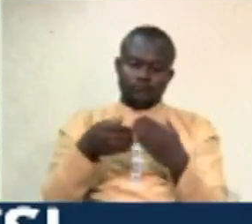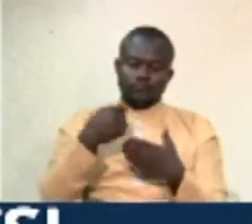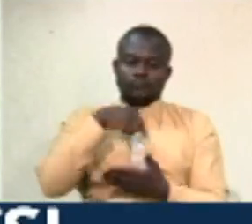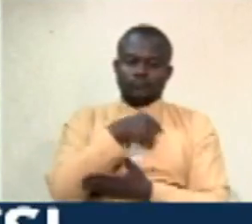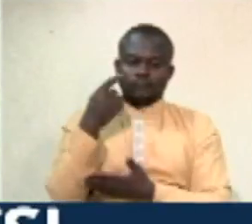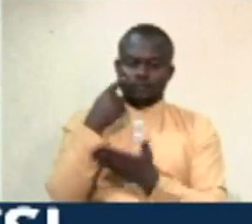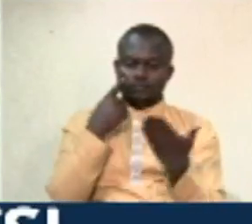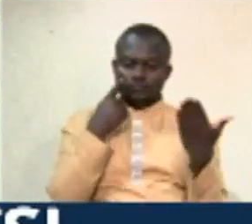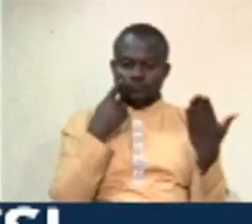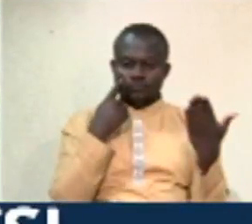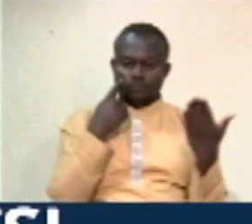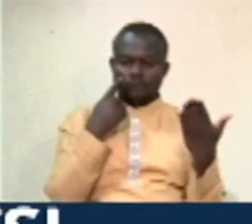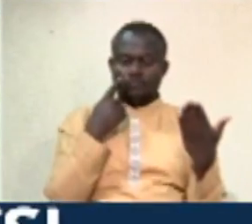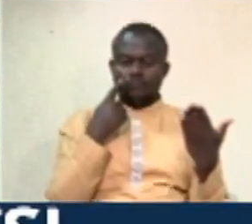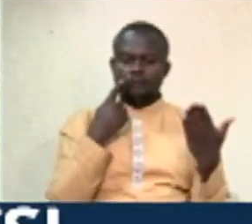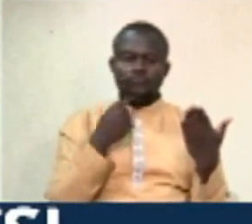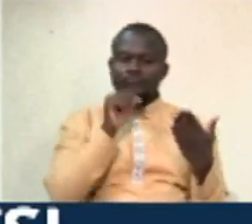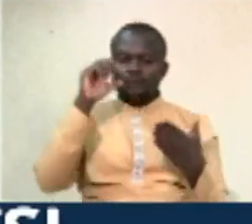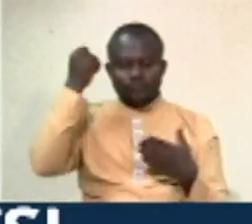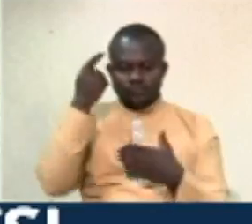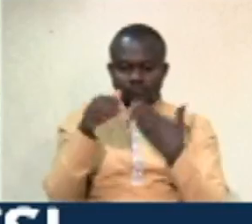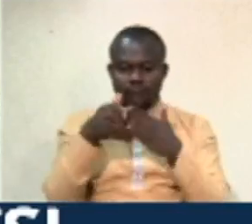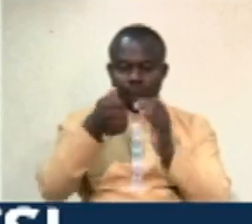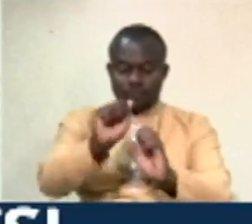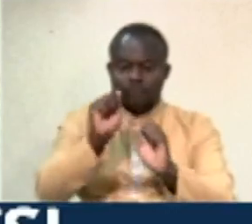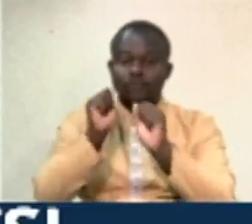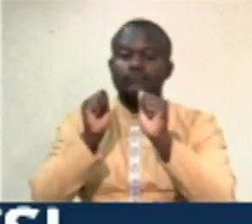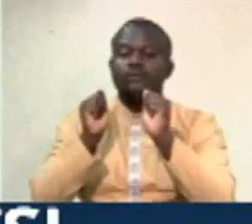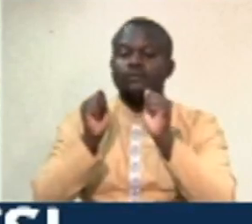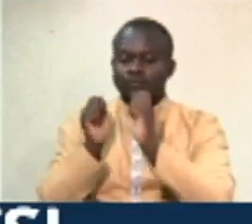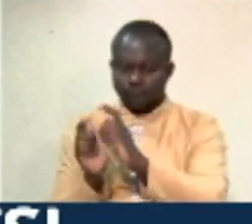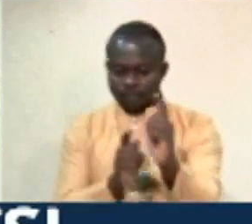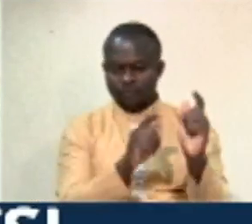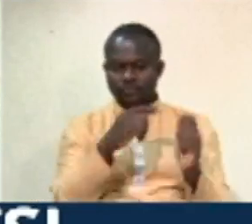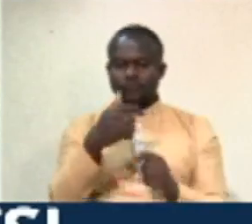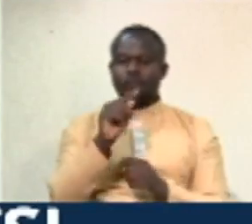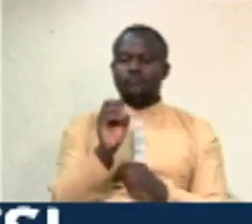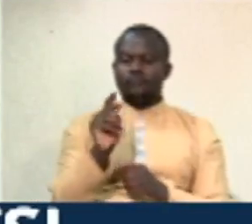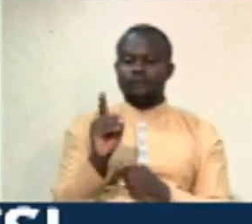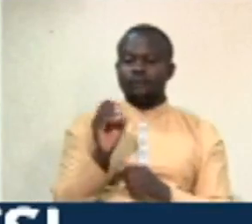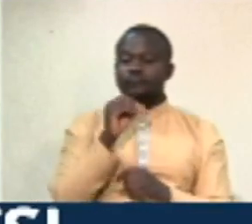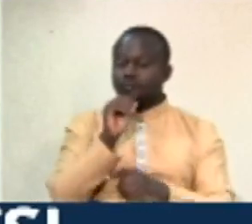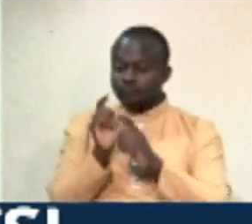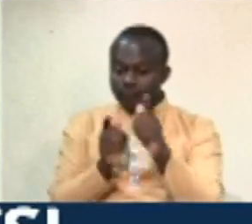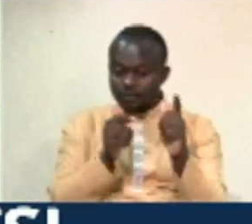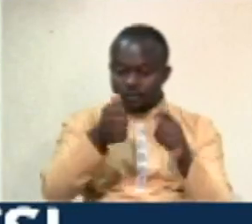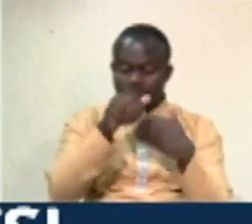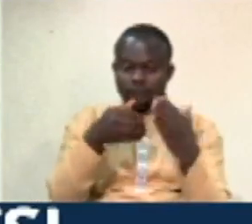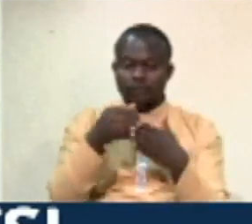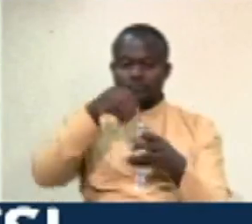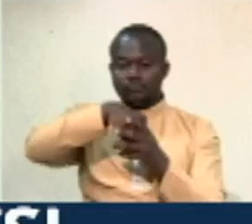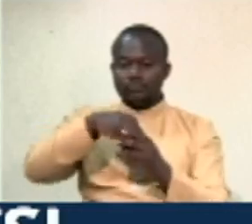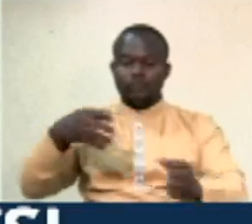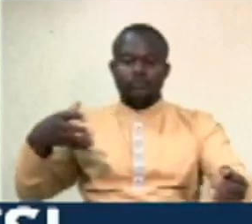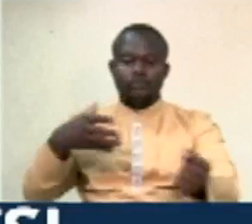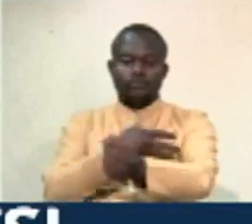senide. Ni ibintu bitumvikana, nibo barwaniye Gikondo ari babiri, kurwana kwabo byarimo